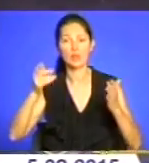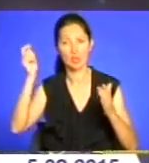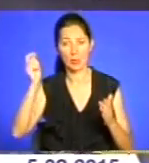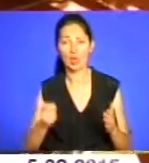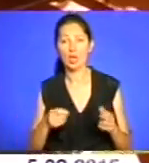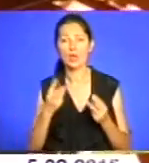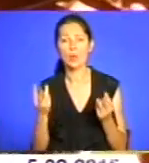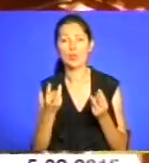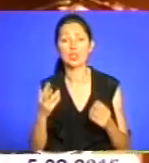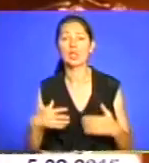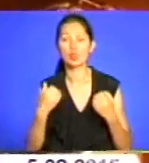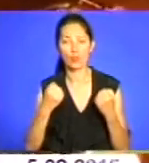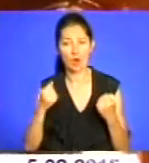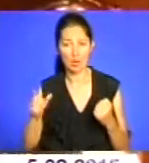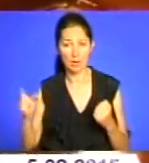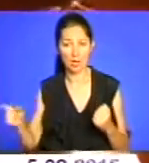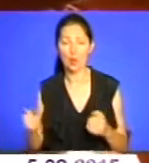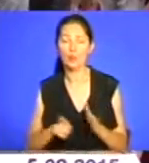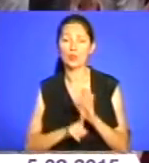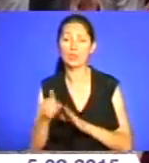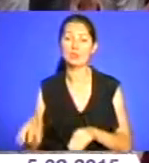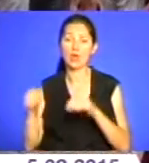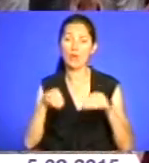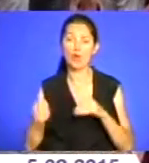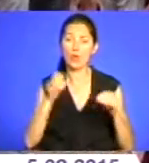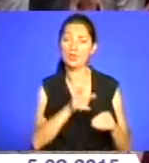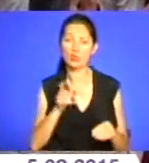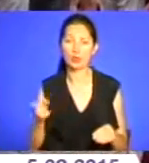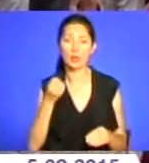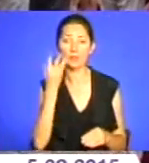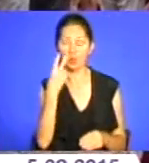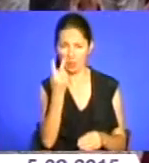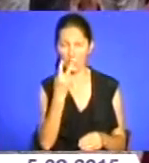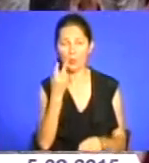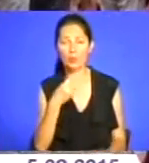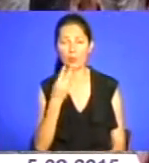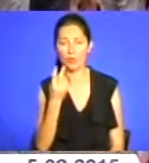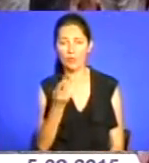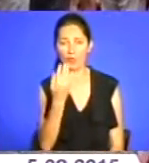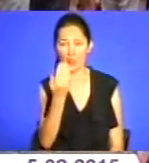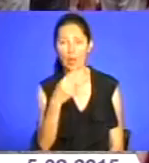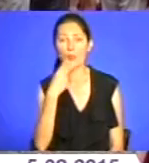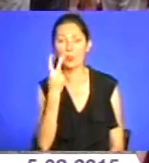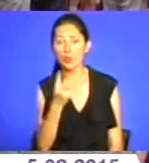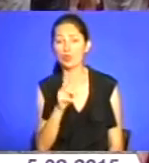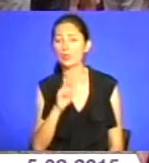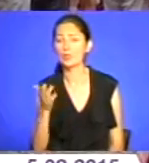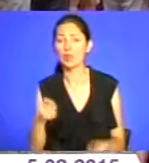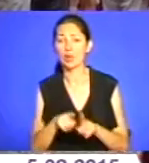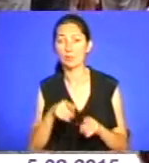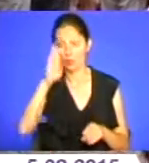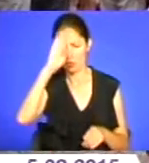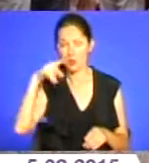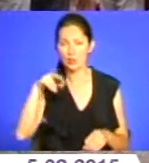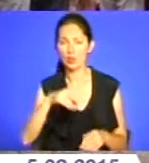і рятувальники. Почалася евакуація людей. Коли ви помітили, що щось не так? Ну, чоловік вийшов, десь була пів 12-ї ночі,